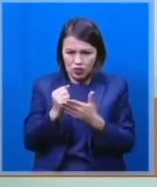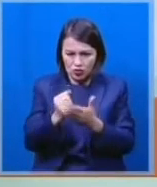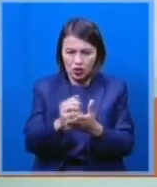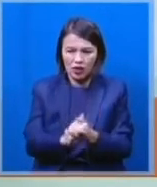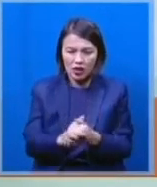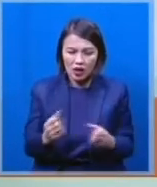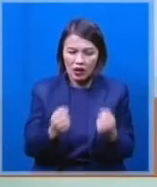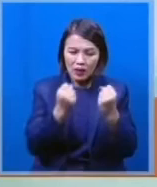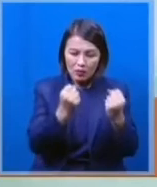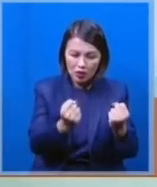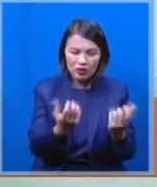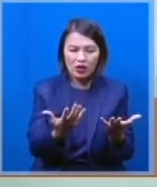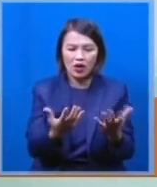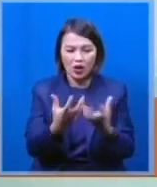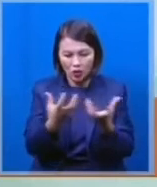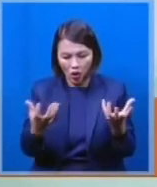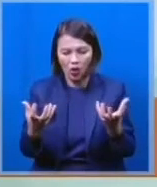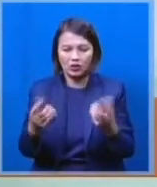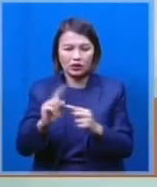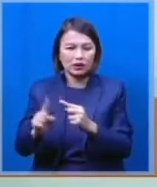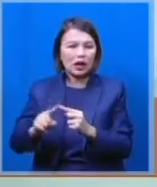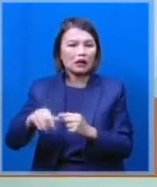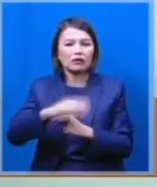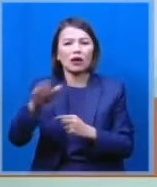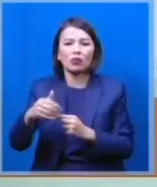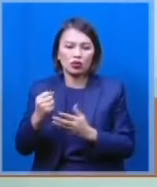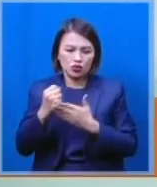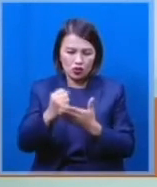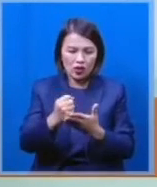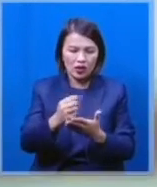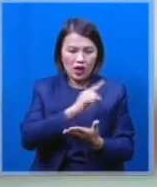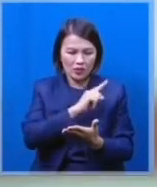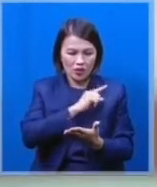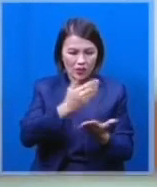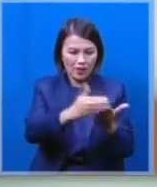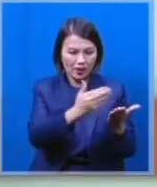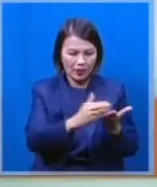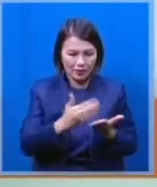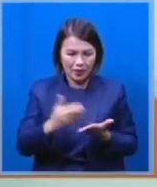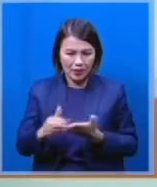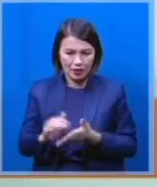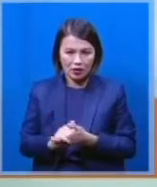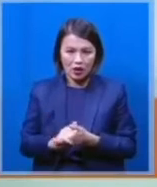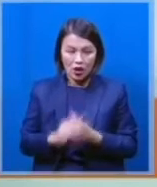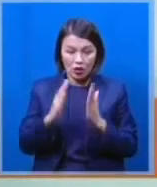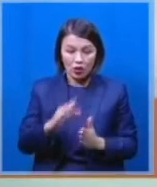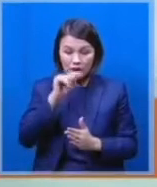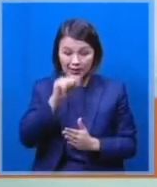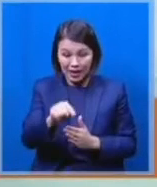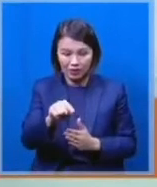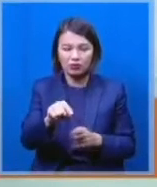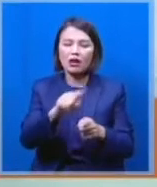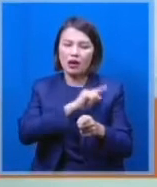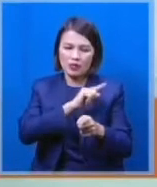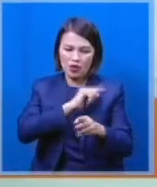าช้างนะการขนย้ายสิ่งอุปกรณ์ต่างๆนะการใช้คนมันก็ต้องใช้คนที่มีความสามารถในเรื่องเหล่านี้นะ